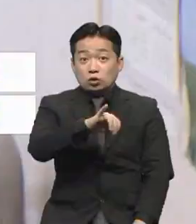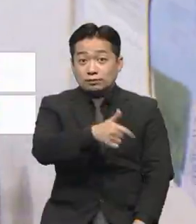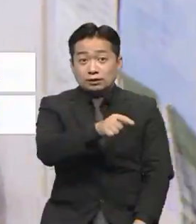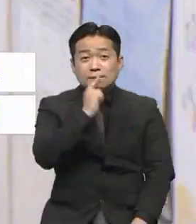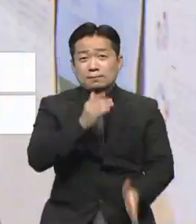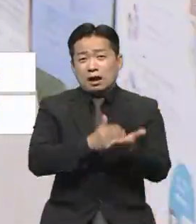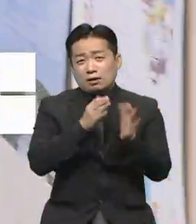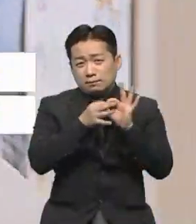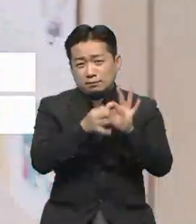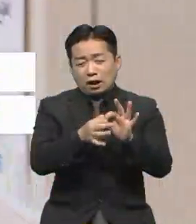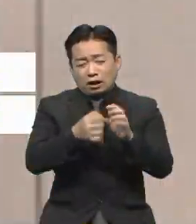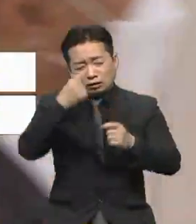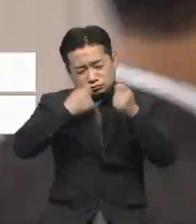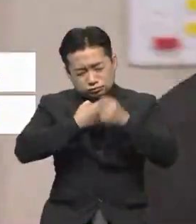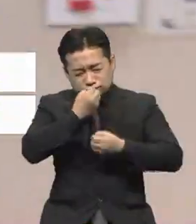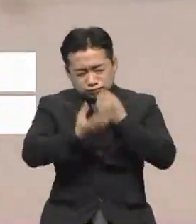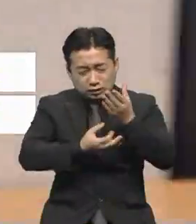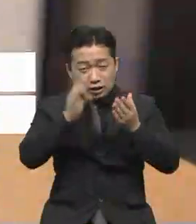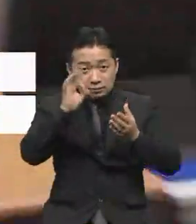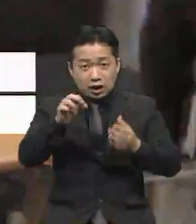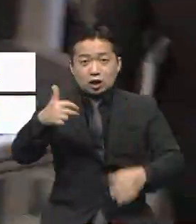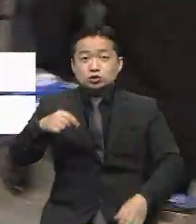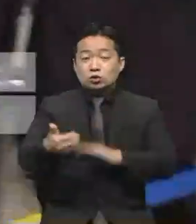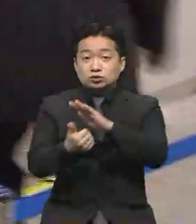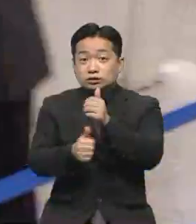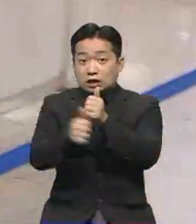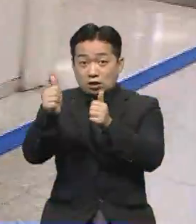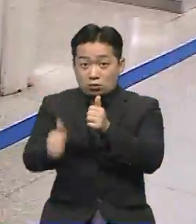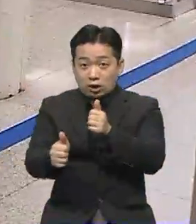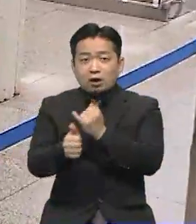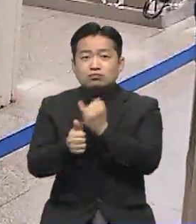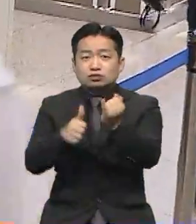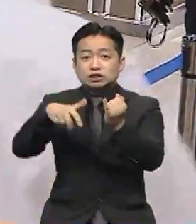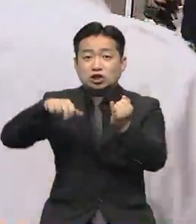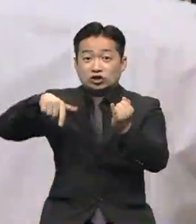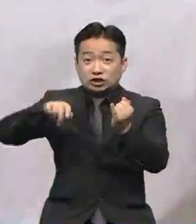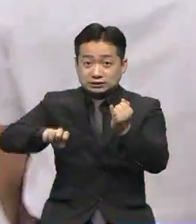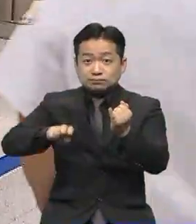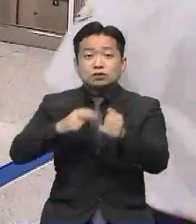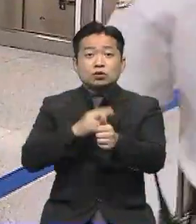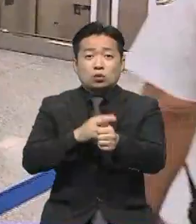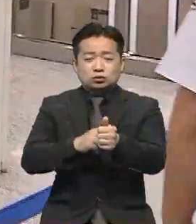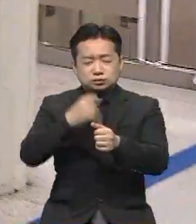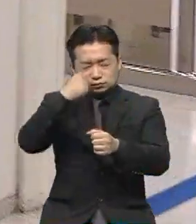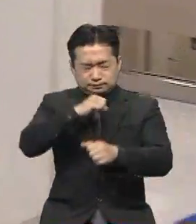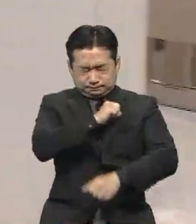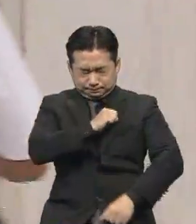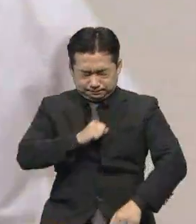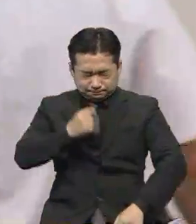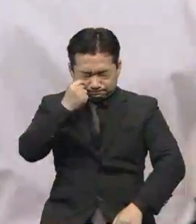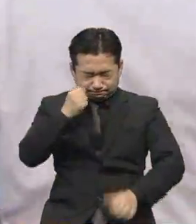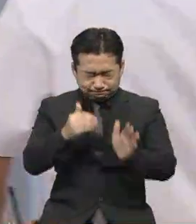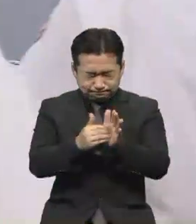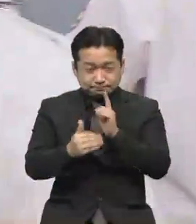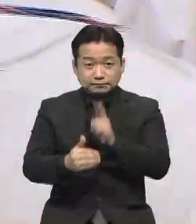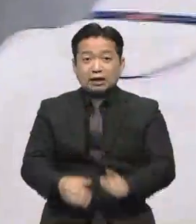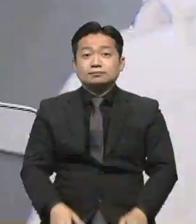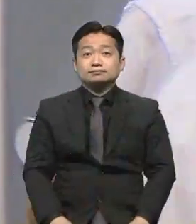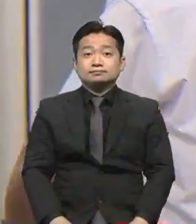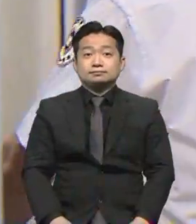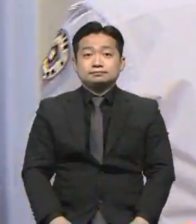말을 이으며 울컥하는 모습을 본 조 전 장관과 부인 정경심 교수도 눈물을 참는 듯 눈을 질끈 감기도